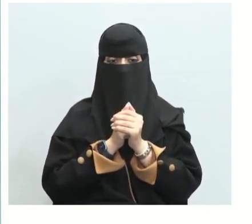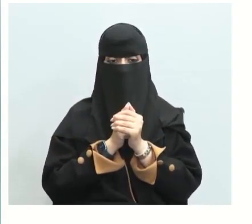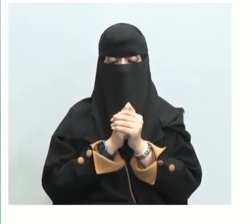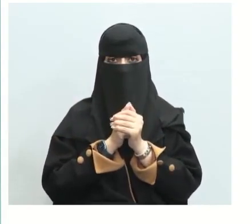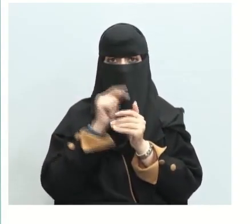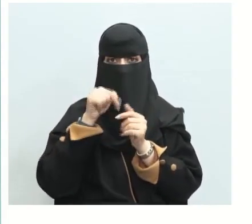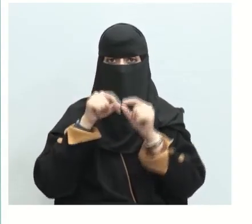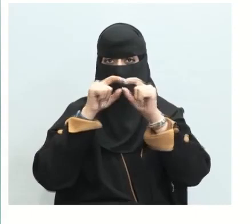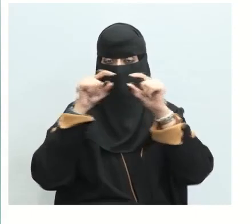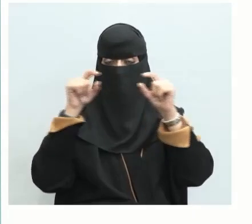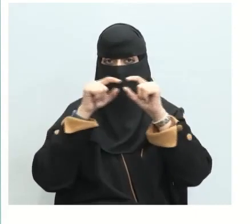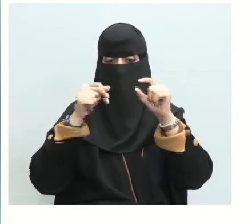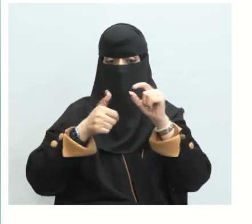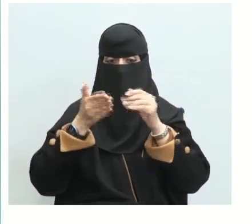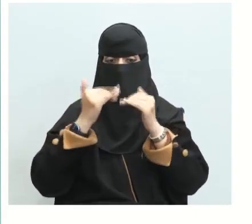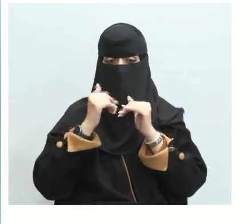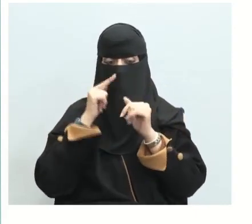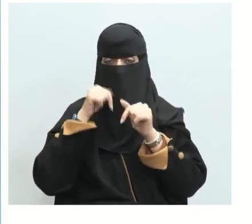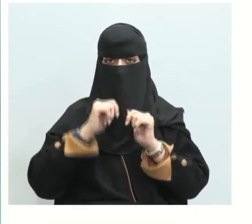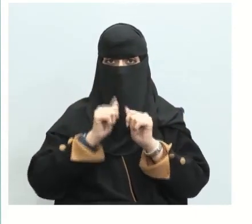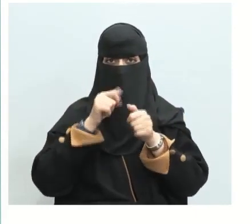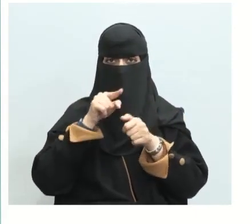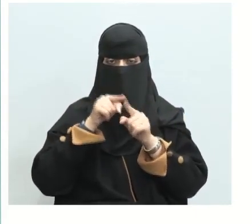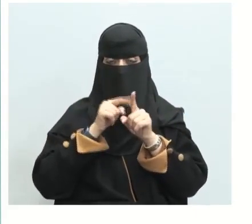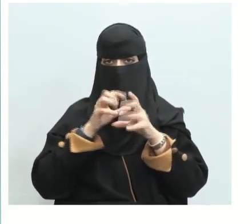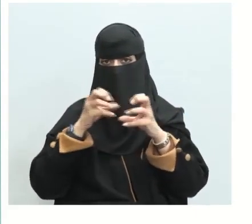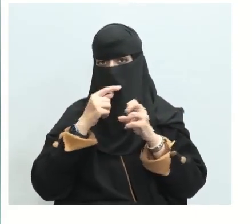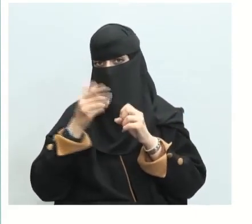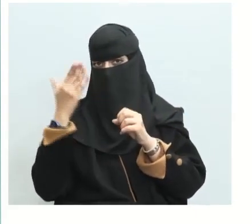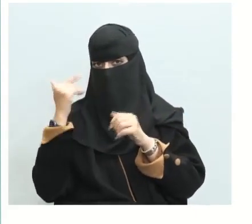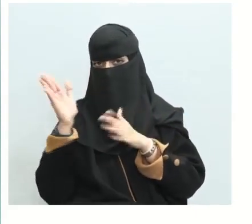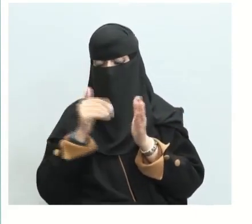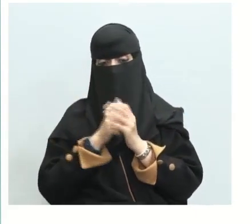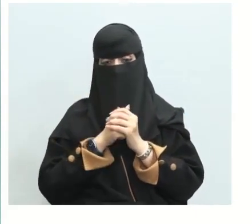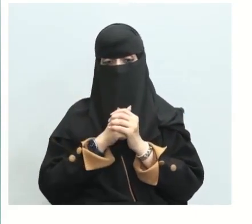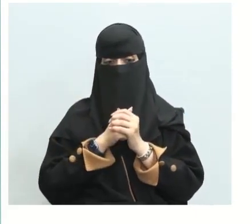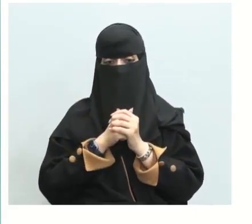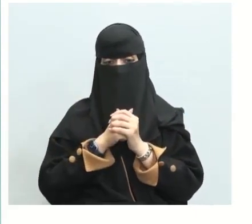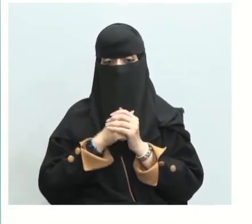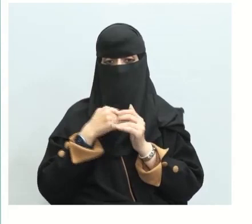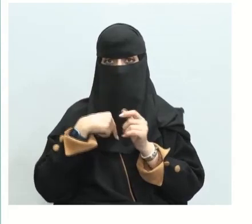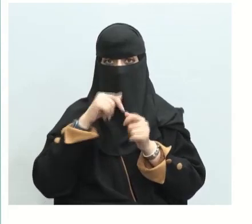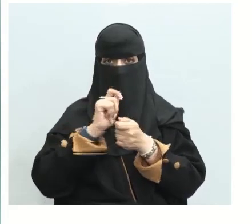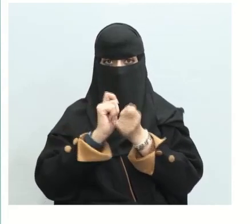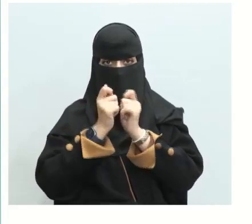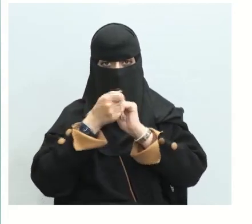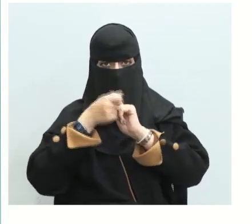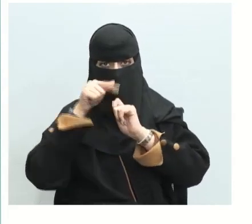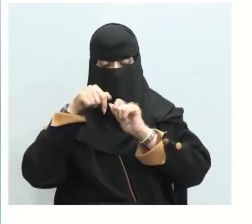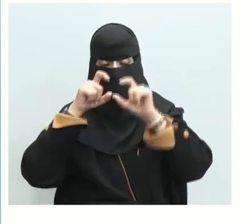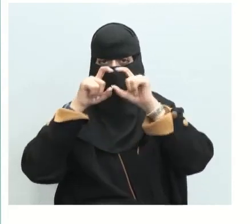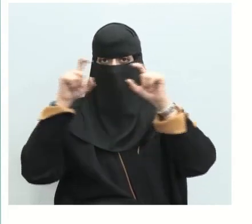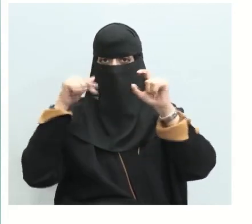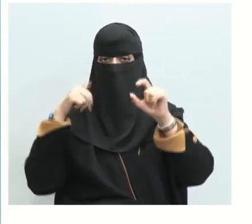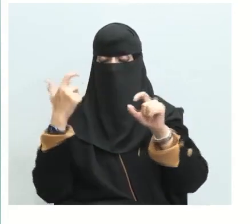في كلاس الإيمج الذي قمنا بتعريفه سابقا، قم بتغيير العرض